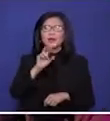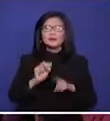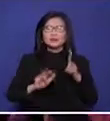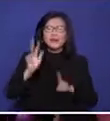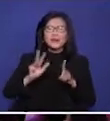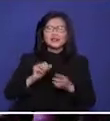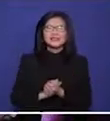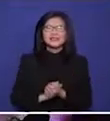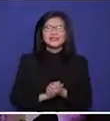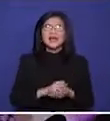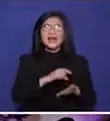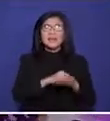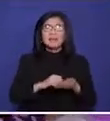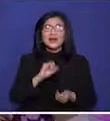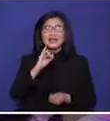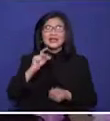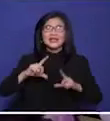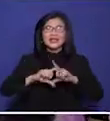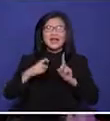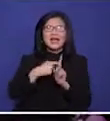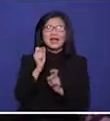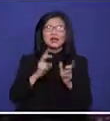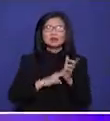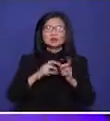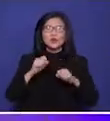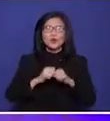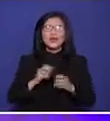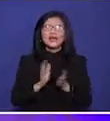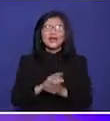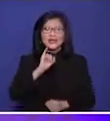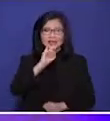Ira Kusno dan Imam Priyono.